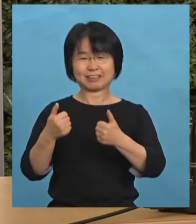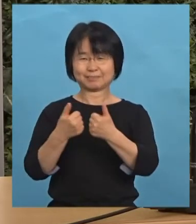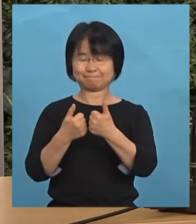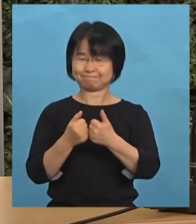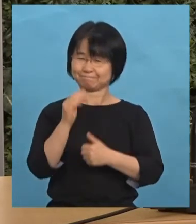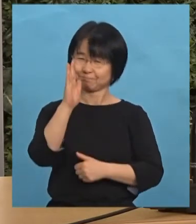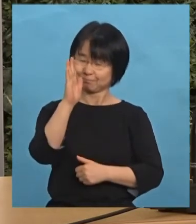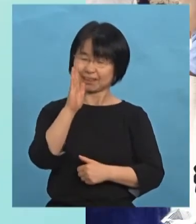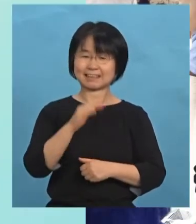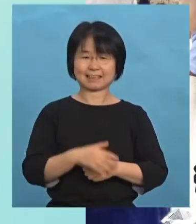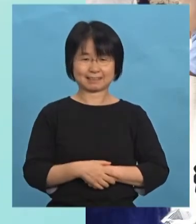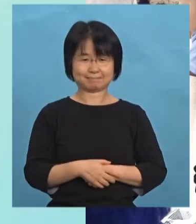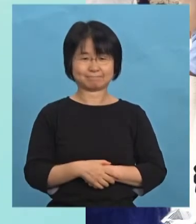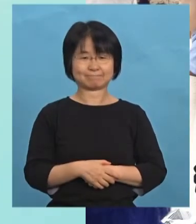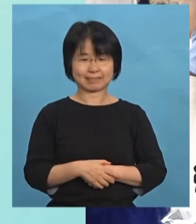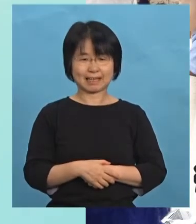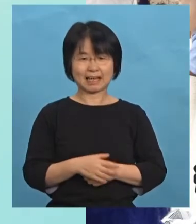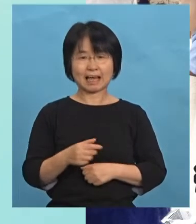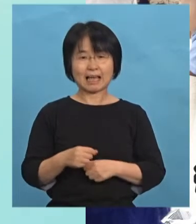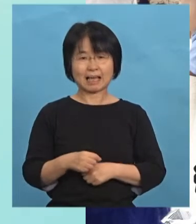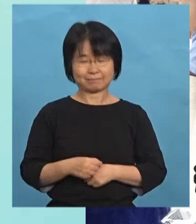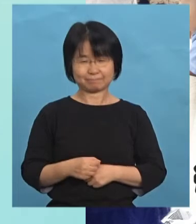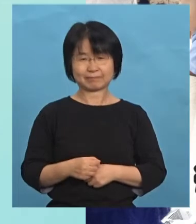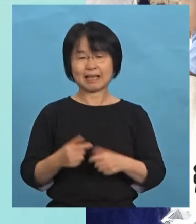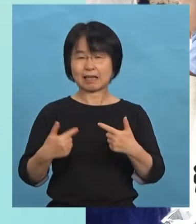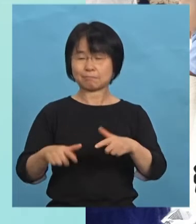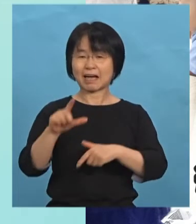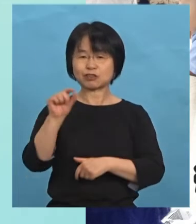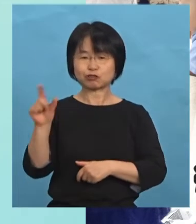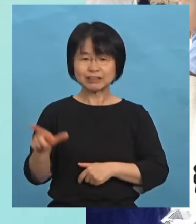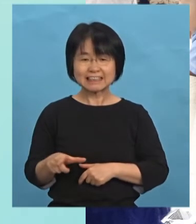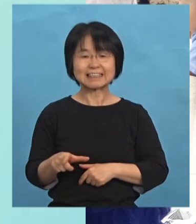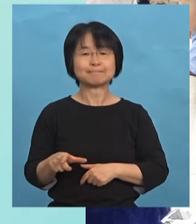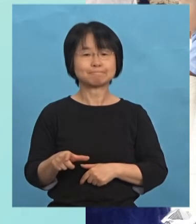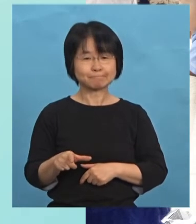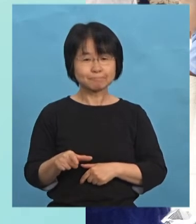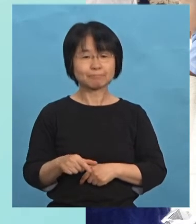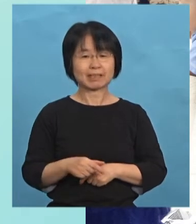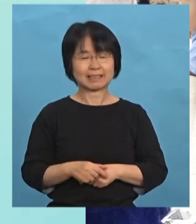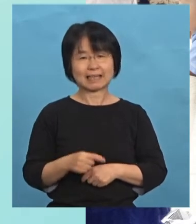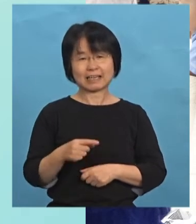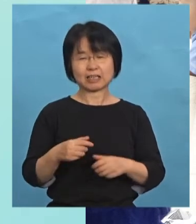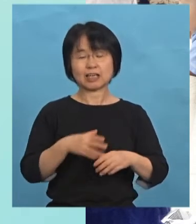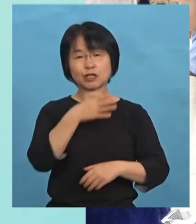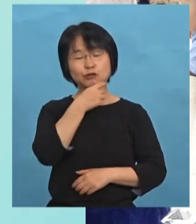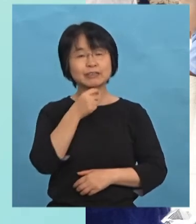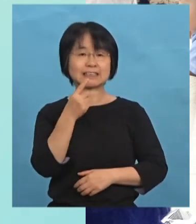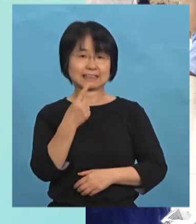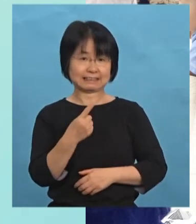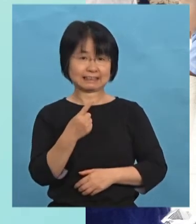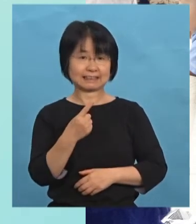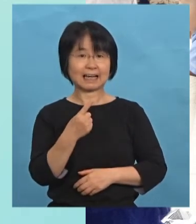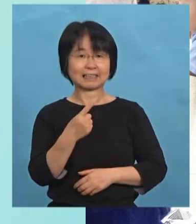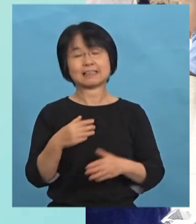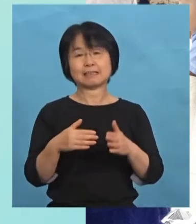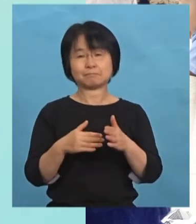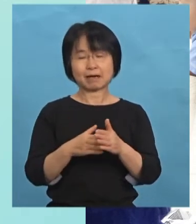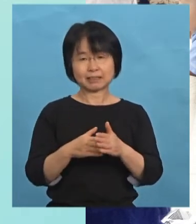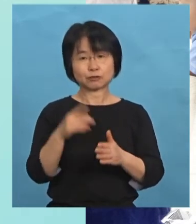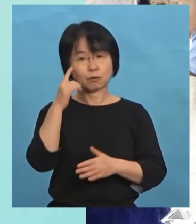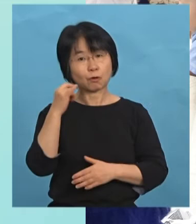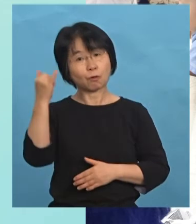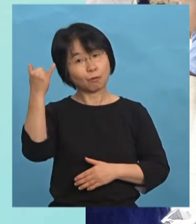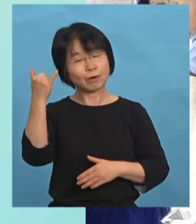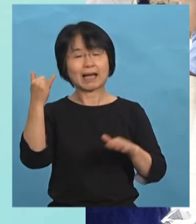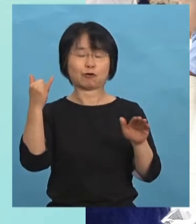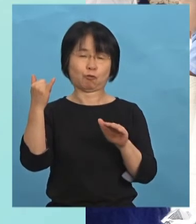。また毎月それぞれの子育て支援センターでは1歳までの親子を対象に赤ちゃん広場を開